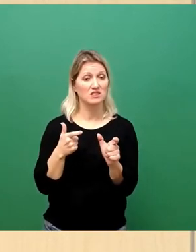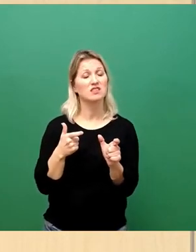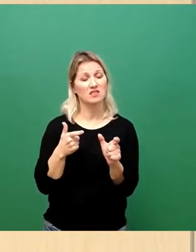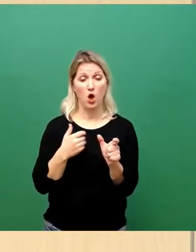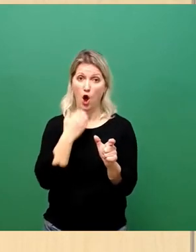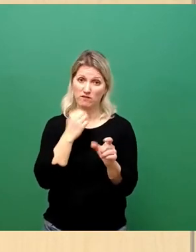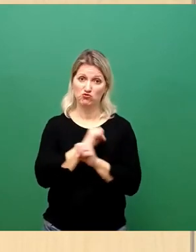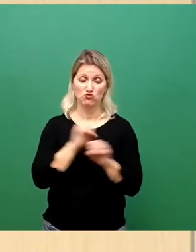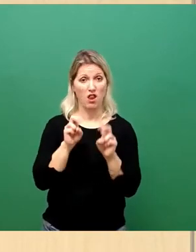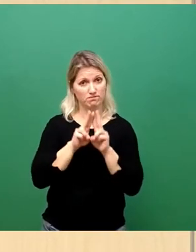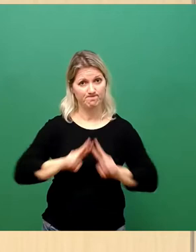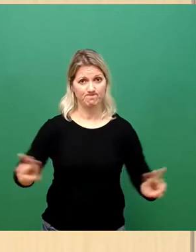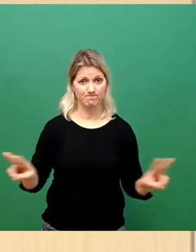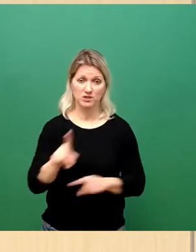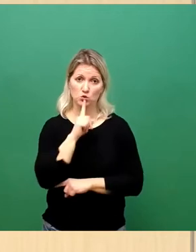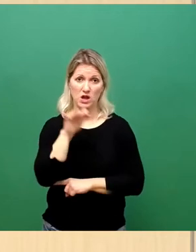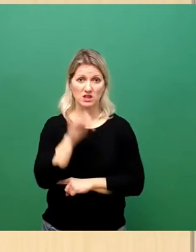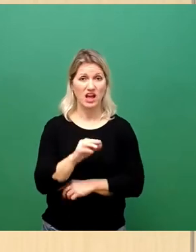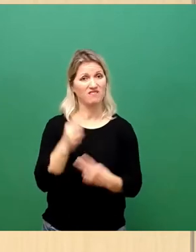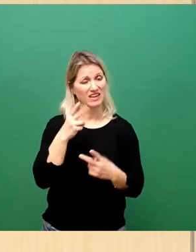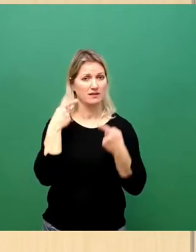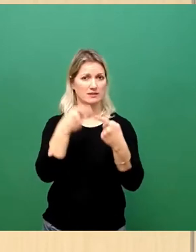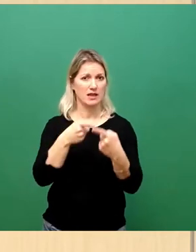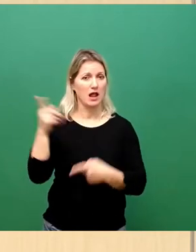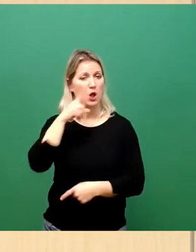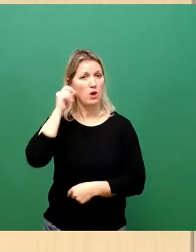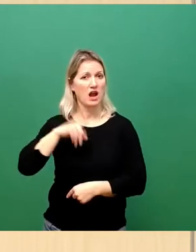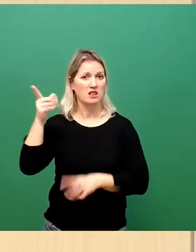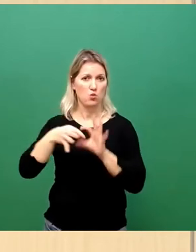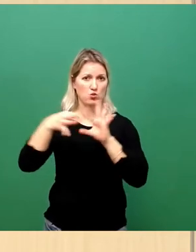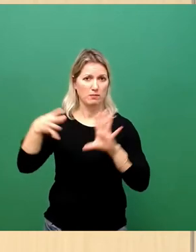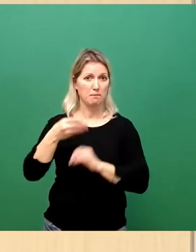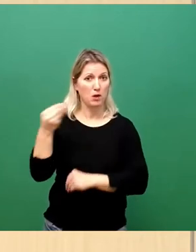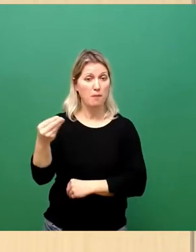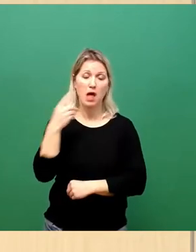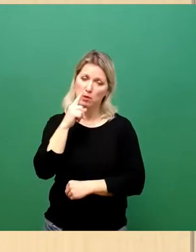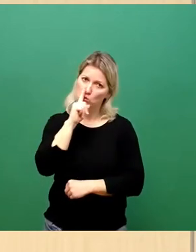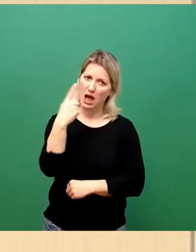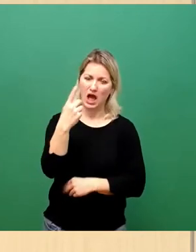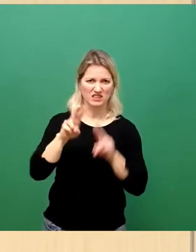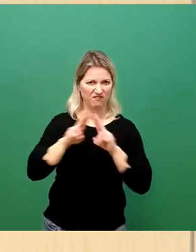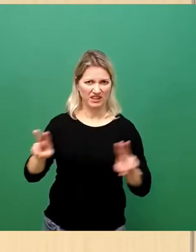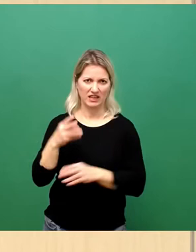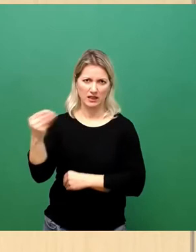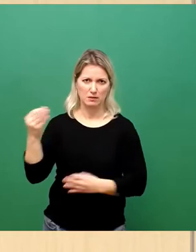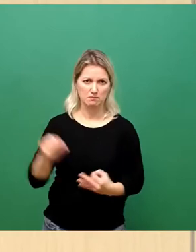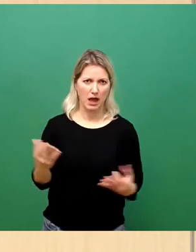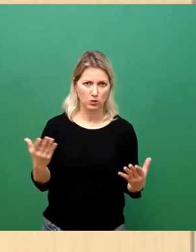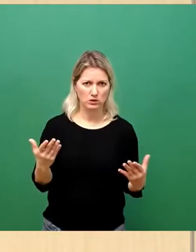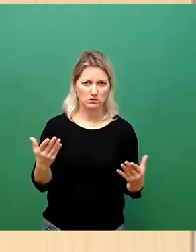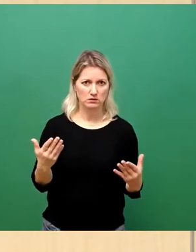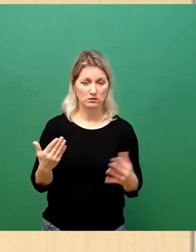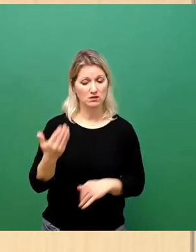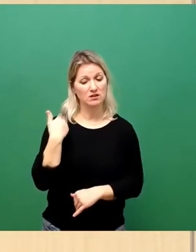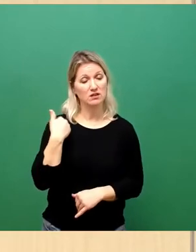die Unabhängigkeit der Ukraine zu erhalten, aber vor allen Dingen den Frieden wiederherzustellen. Und wir haben uns in unserer Stadt hier in den letzten Jahren viel